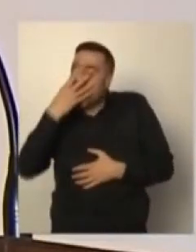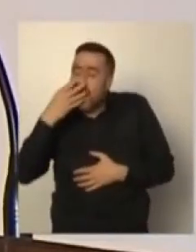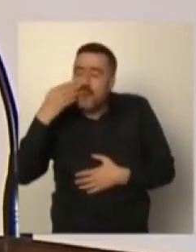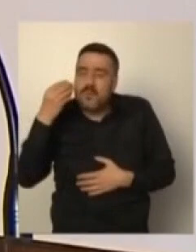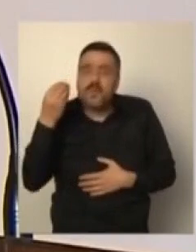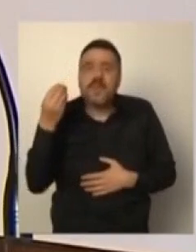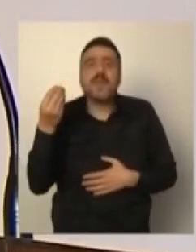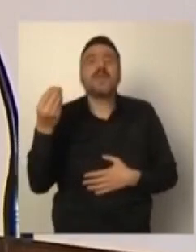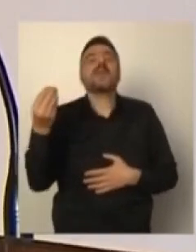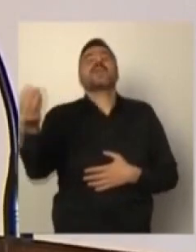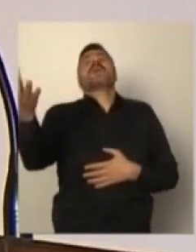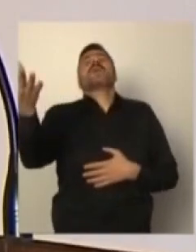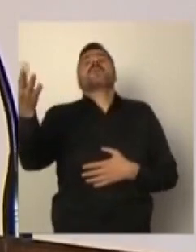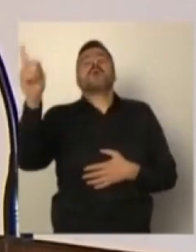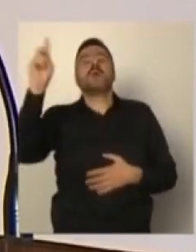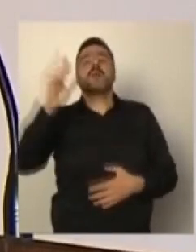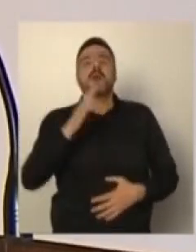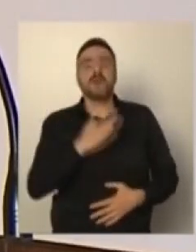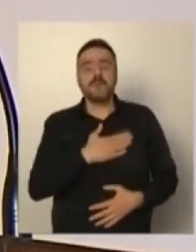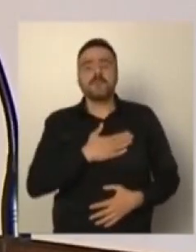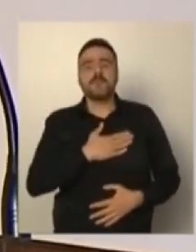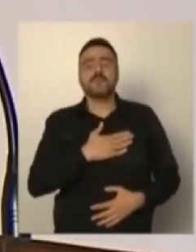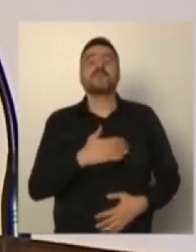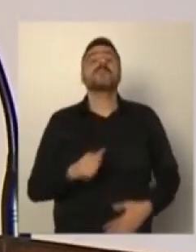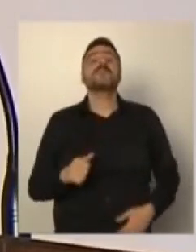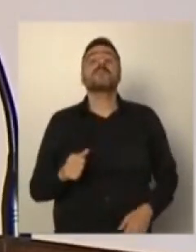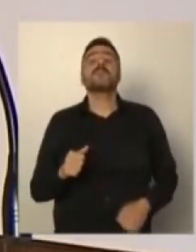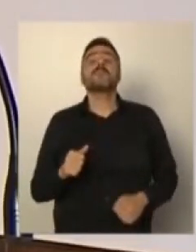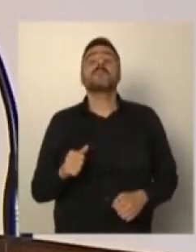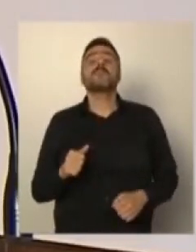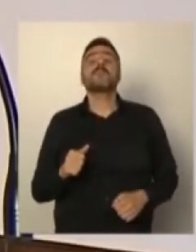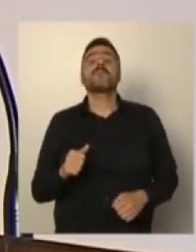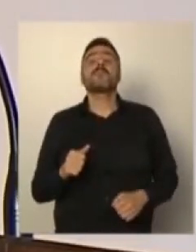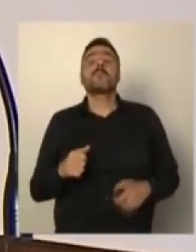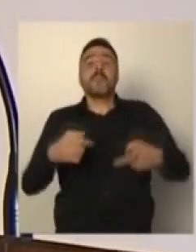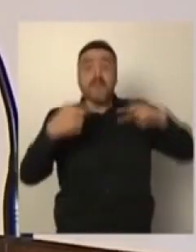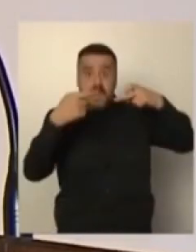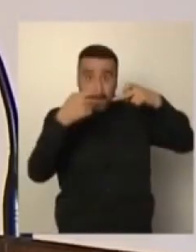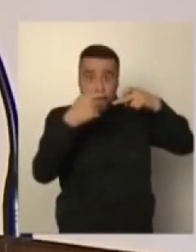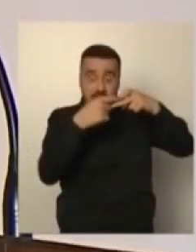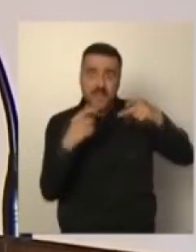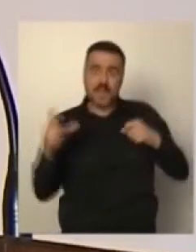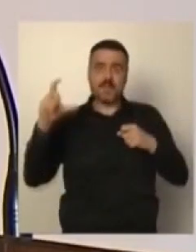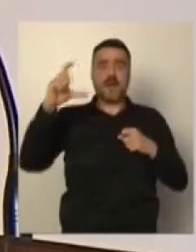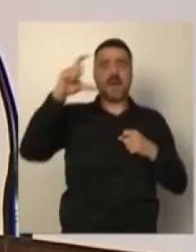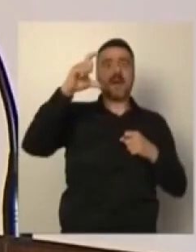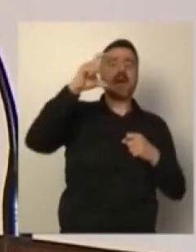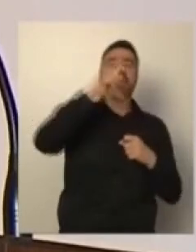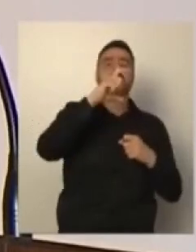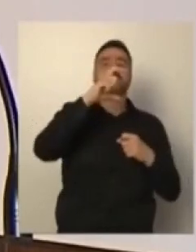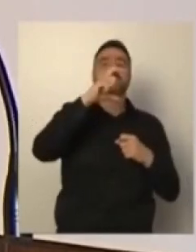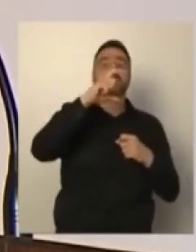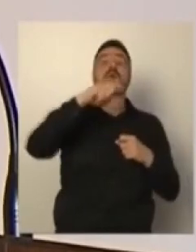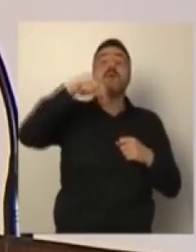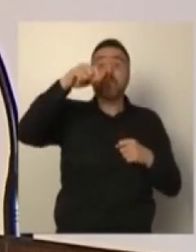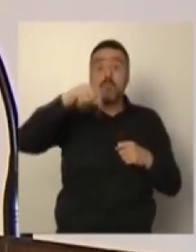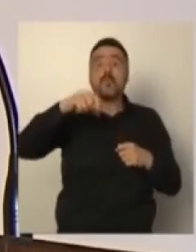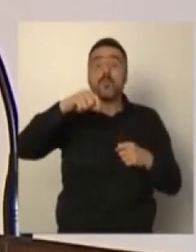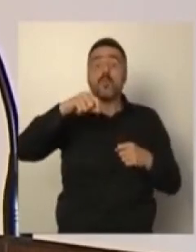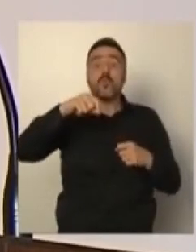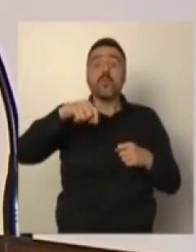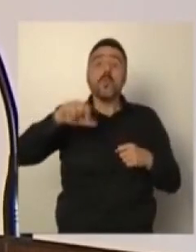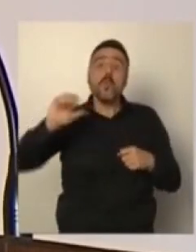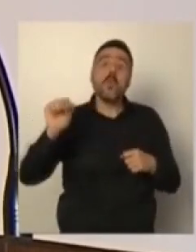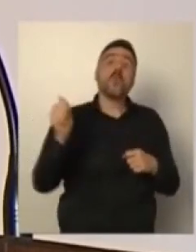ediyoruz. Sen vasıl eyle ya Rabbi. Recep-i Şerif'in sonuna yaklaştığımız bu anlamlı